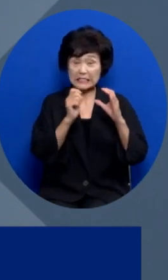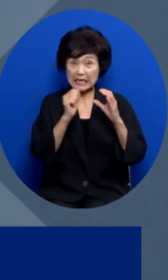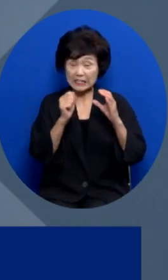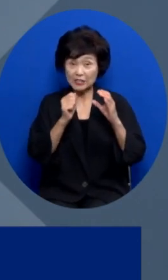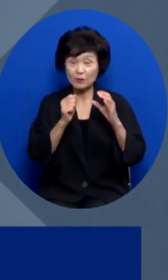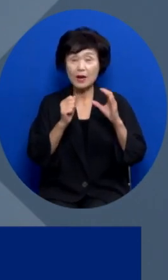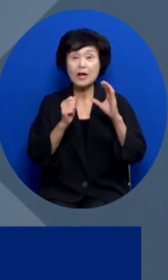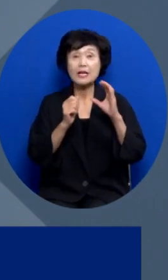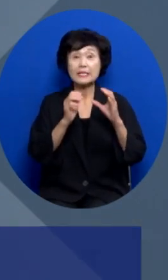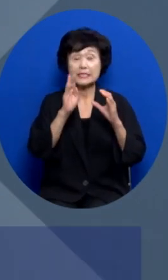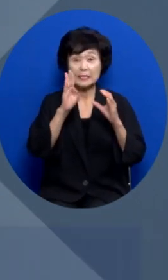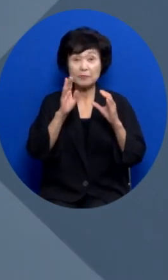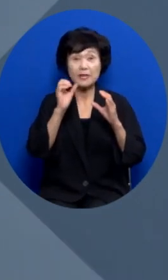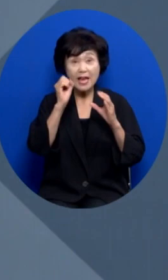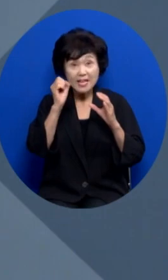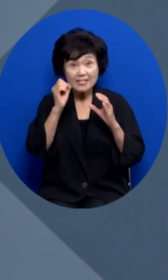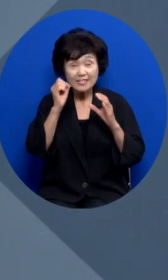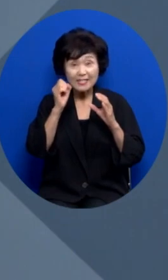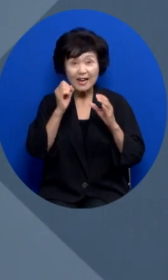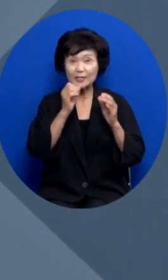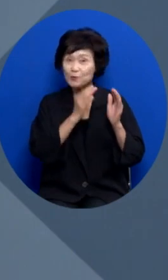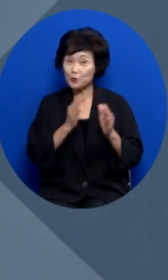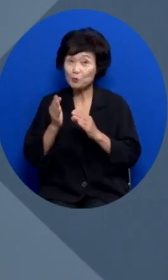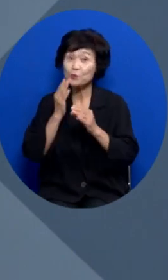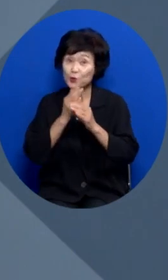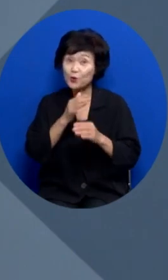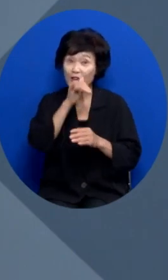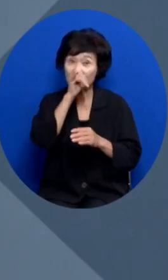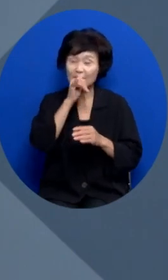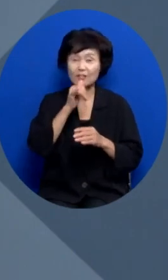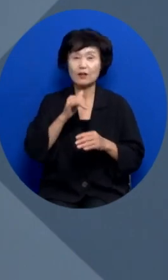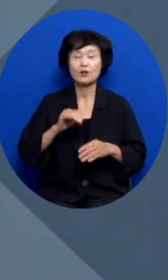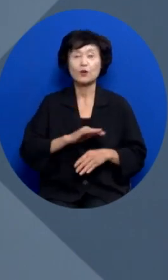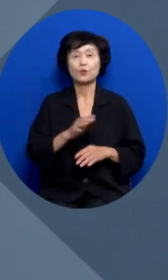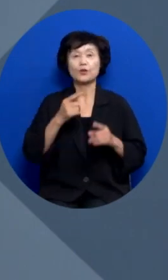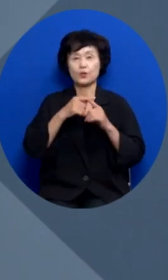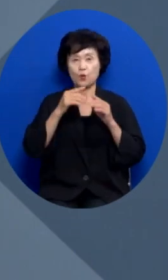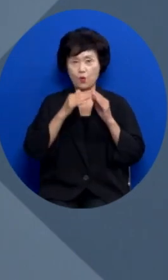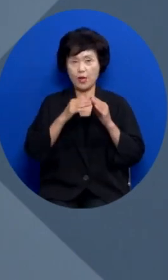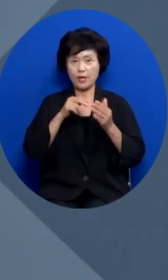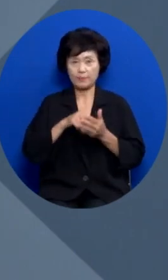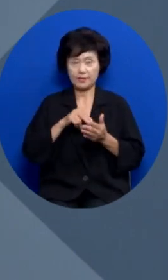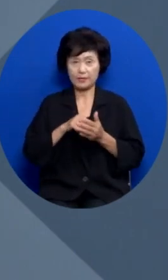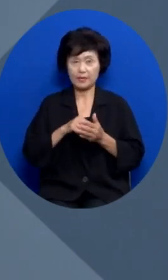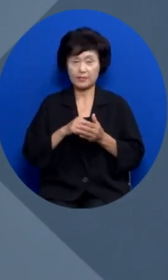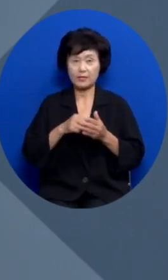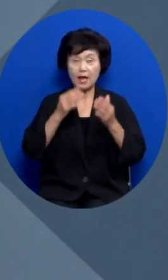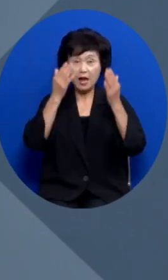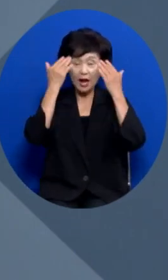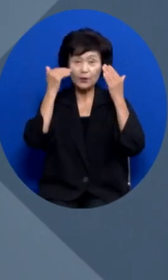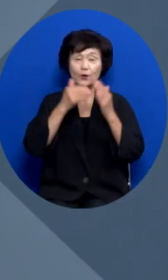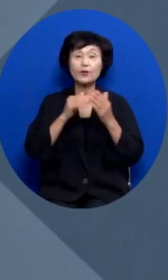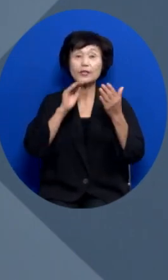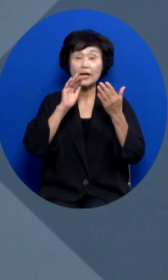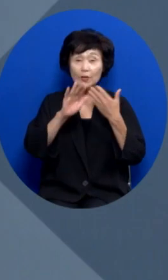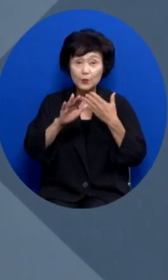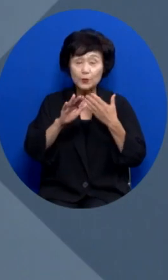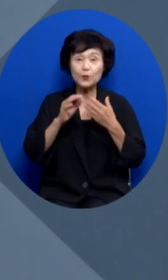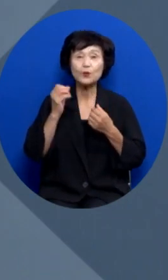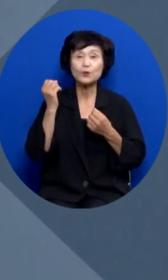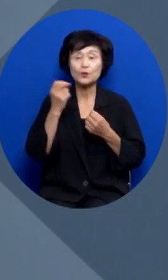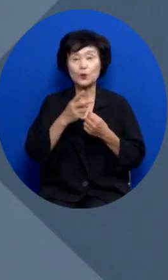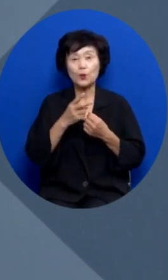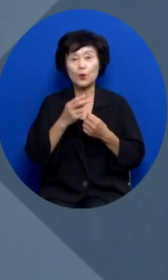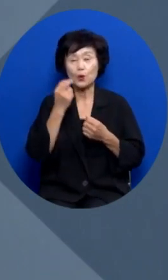하려고 하는 이게 꼭 됐으면 좋겠고요. 근데 저희 교회 같은 경우는 방과후학교, 다함께